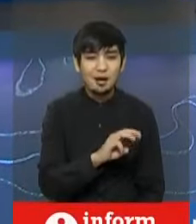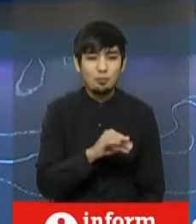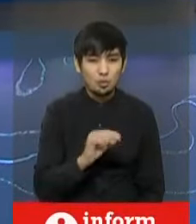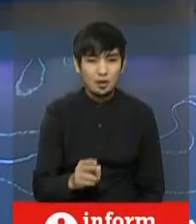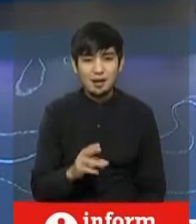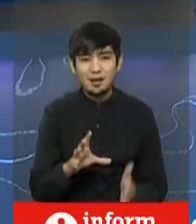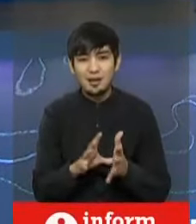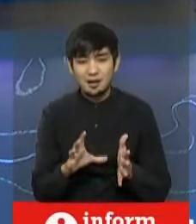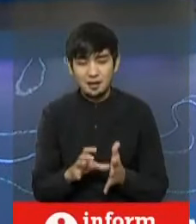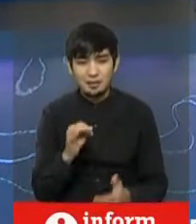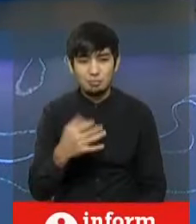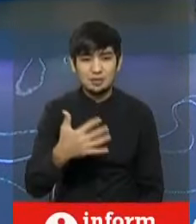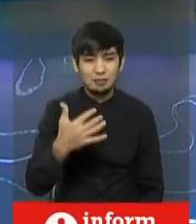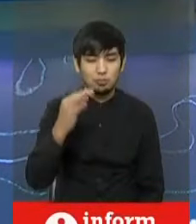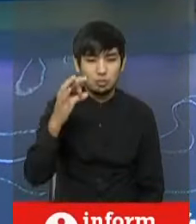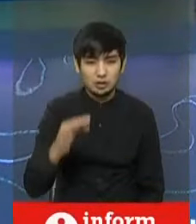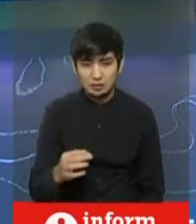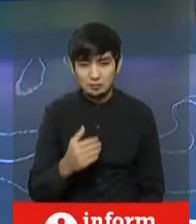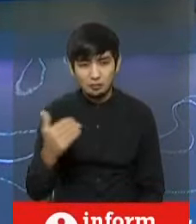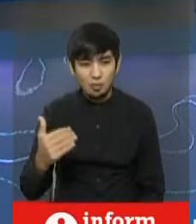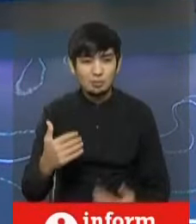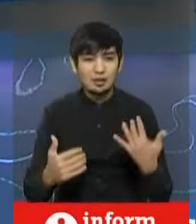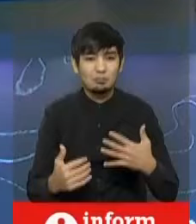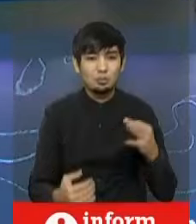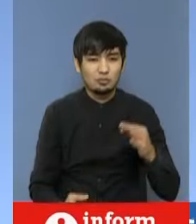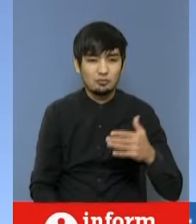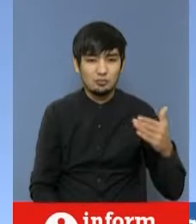по 50% акций. Валентина Леонова продолжит.